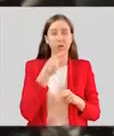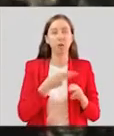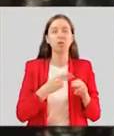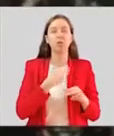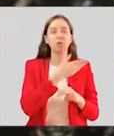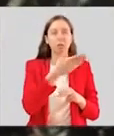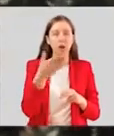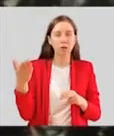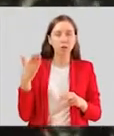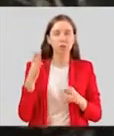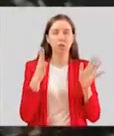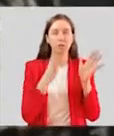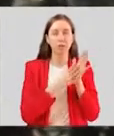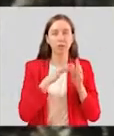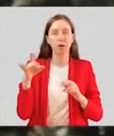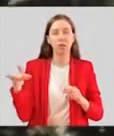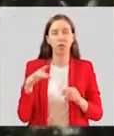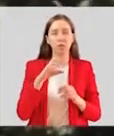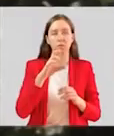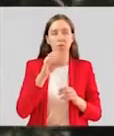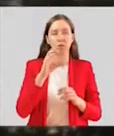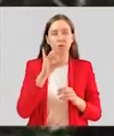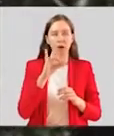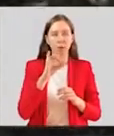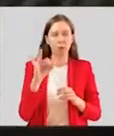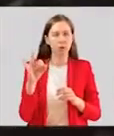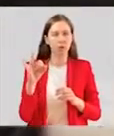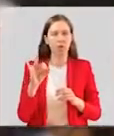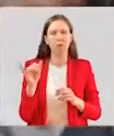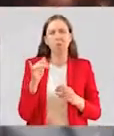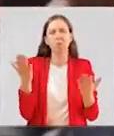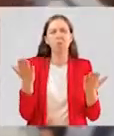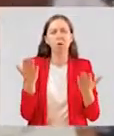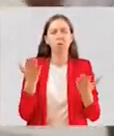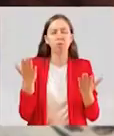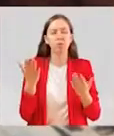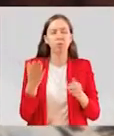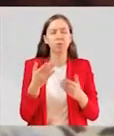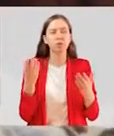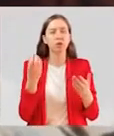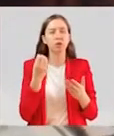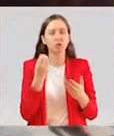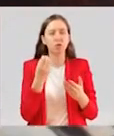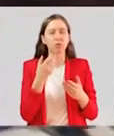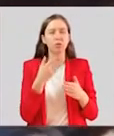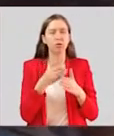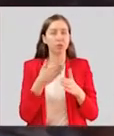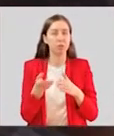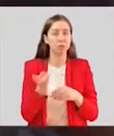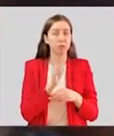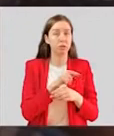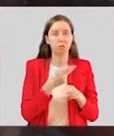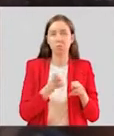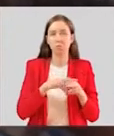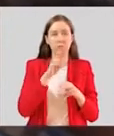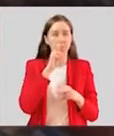неправильно. Это наших 9 районов Бессарабии. Присоединять какую-то Молдавию, автономии речь идет, какая-то объединение с Румынией. Конечно,